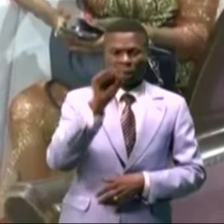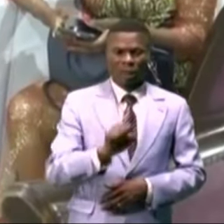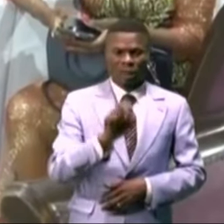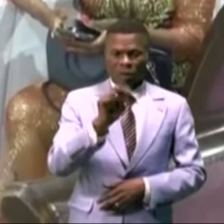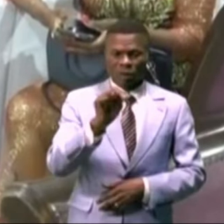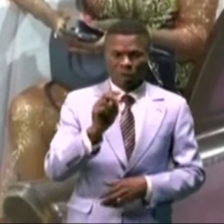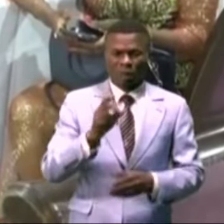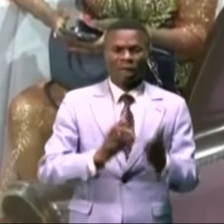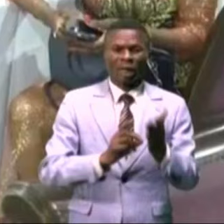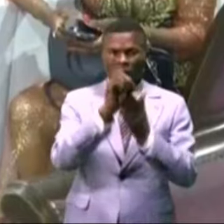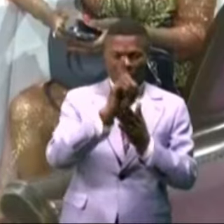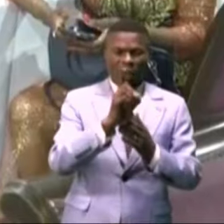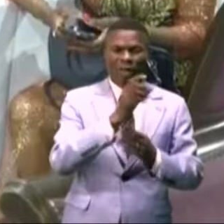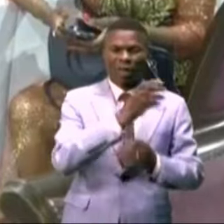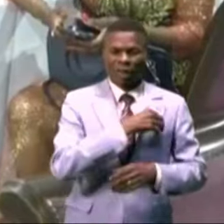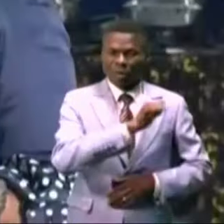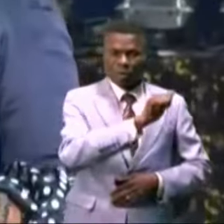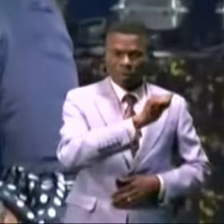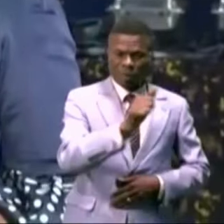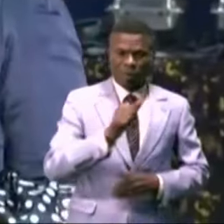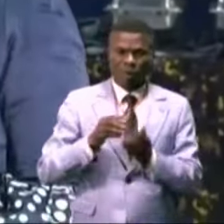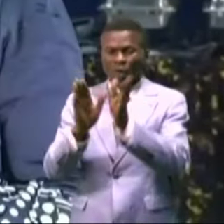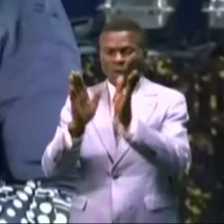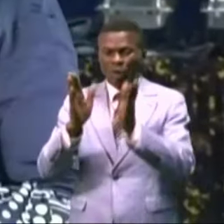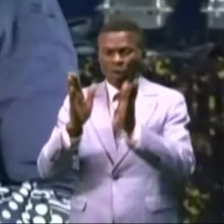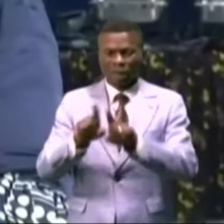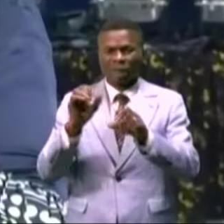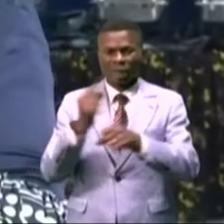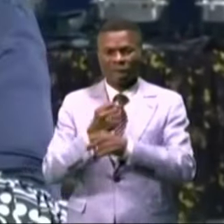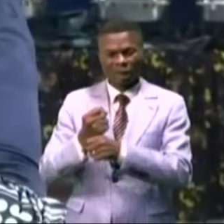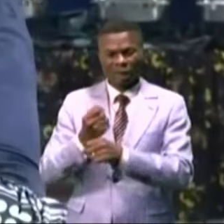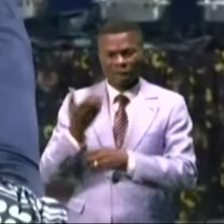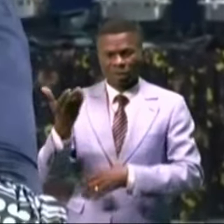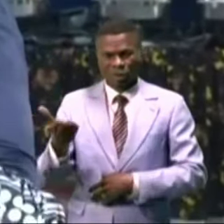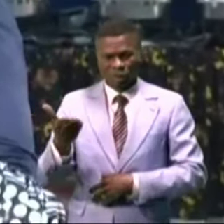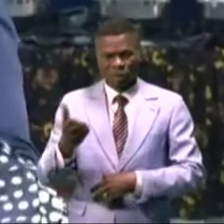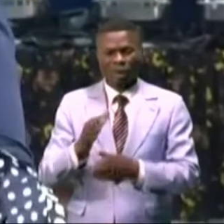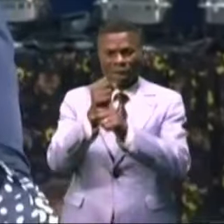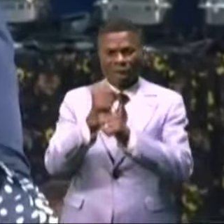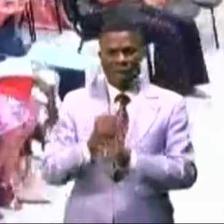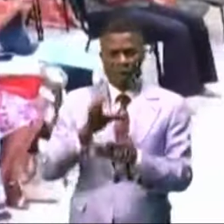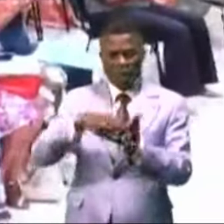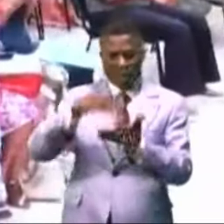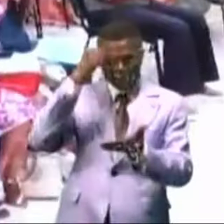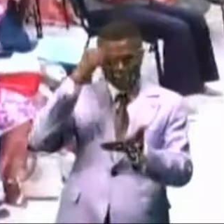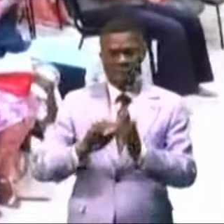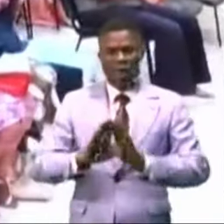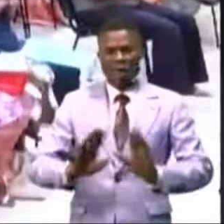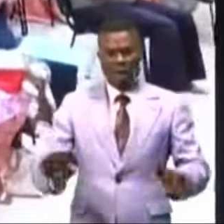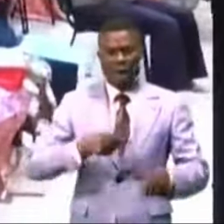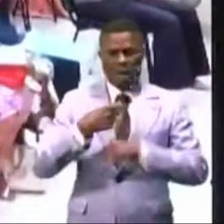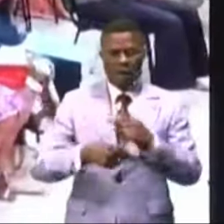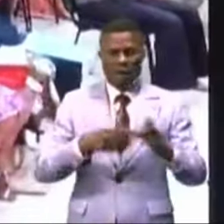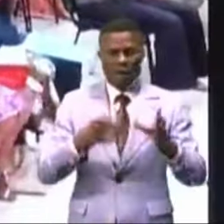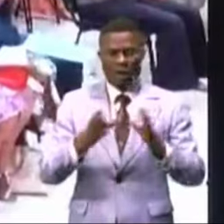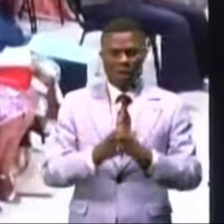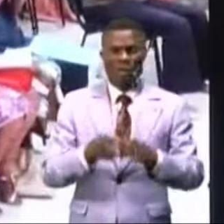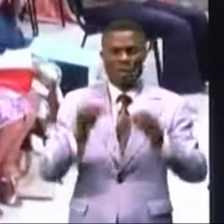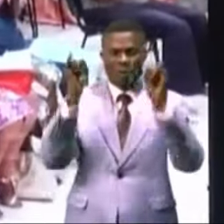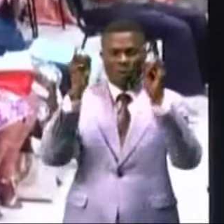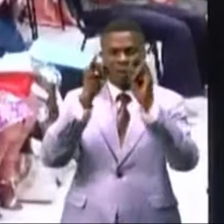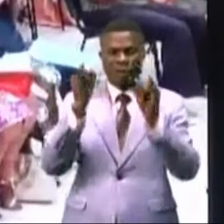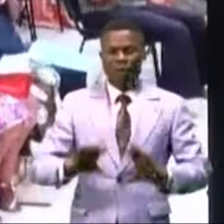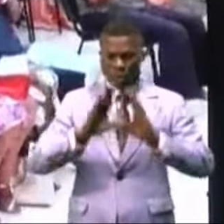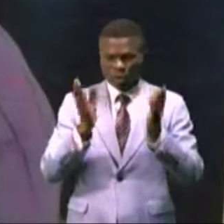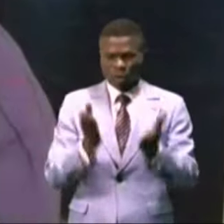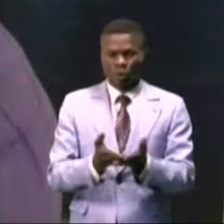le développement personnel, le leadership et l'entrepreneuriat, l'acquisition des compétences qui a commencé avec le digital. Tout